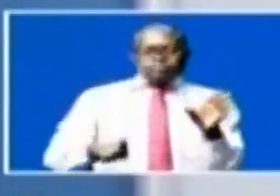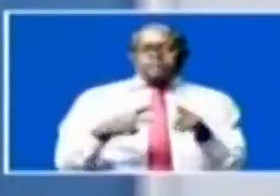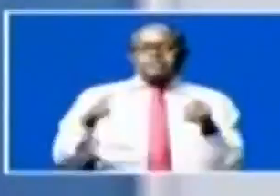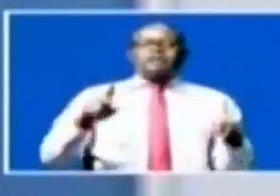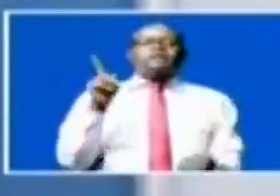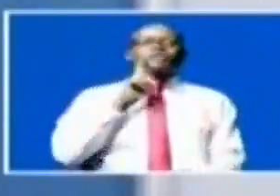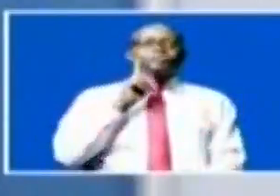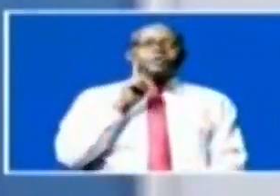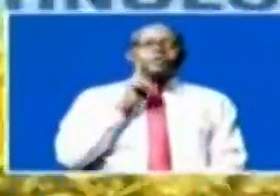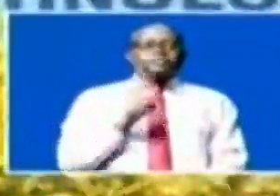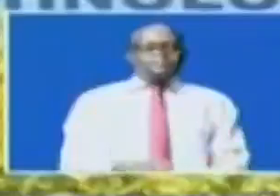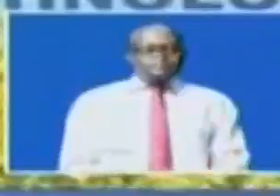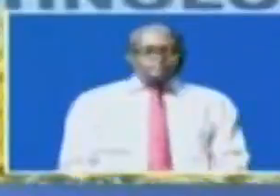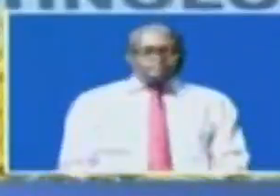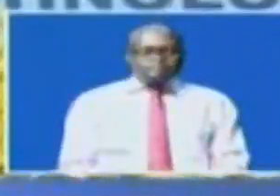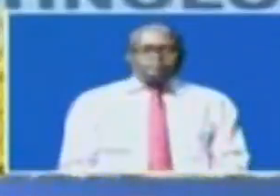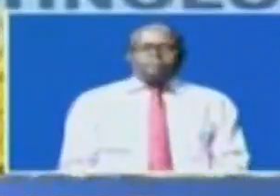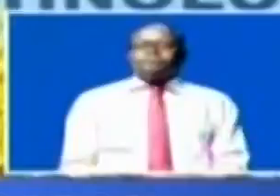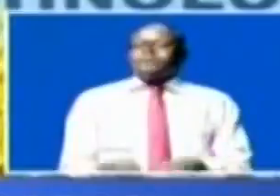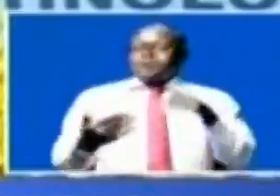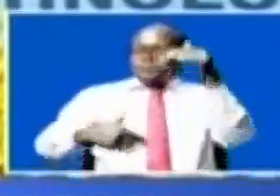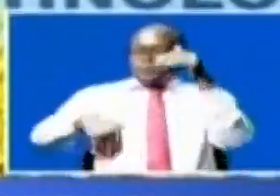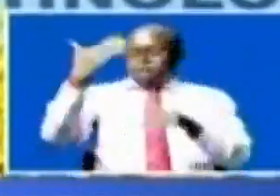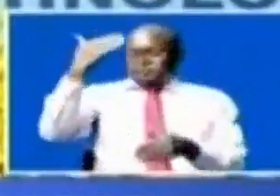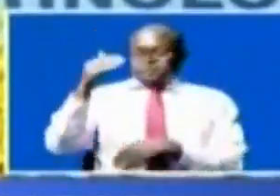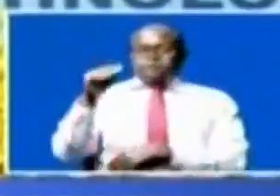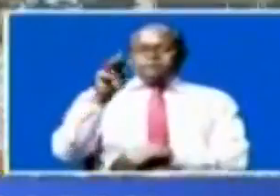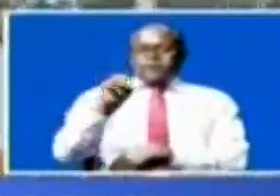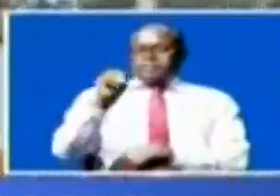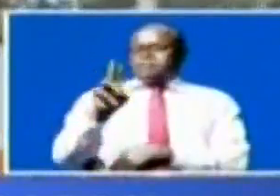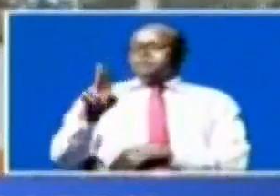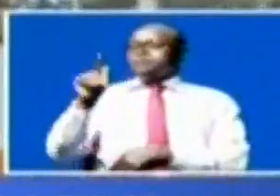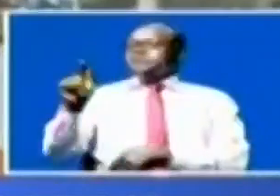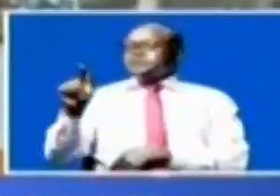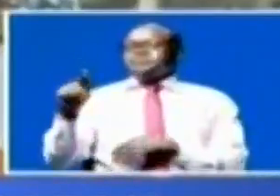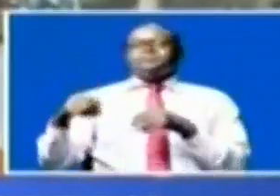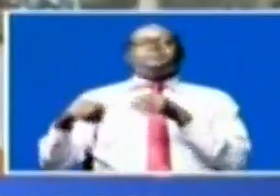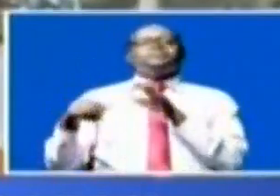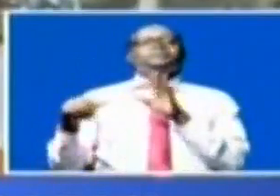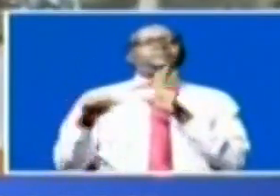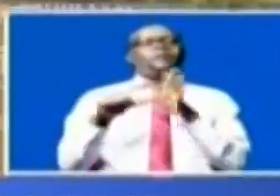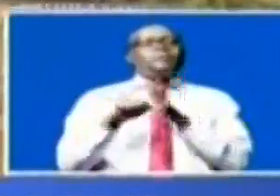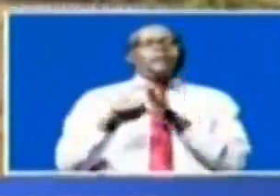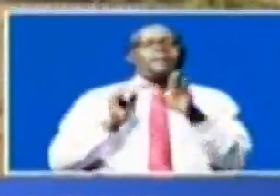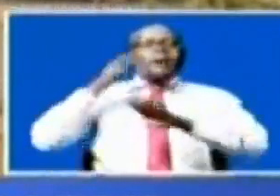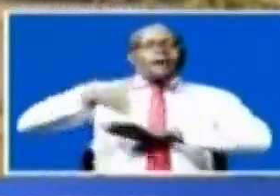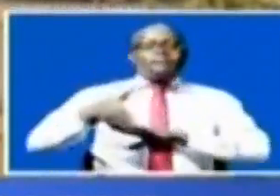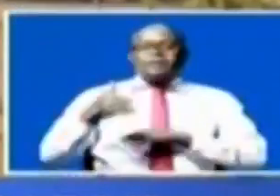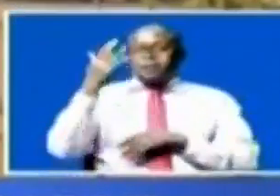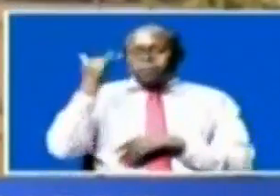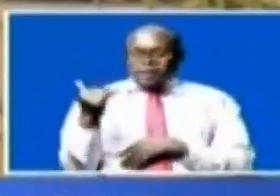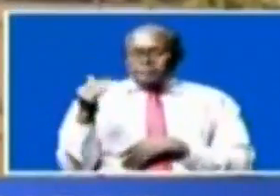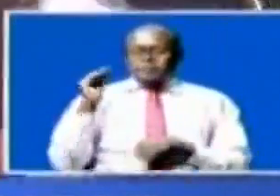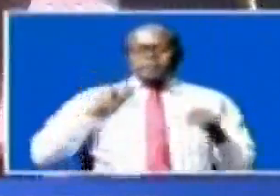kesho. Chuo kikuu cha Masinde Muliro kimekuwa kikishuhudia vuta nkuvute kwa muda mrefu sasa, huku madai ya kuwepo